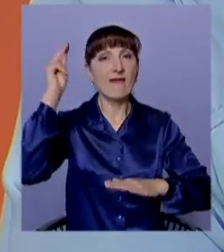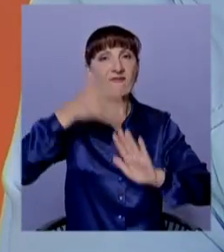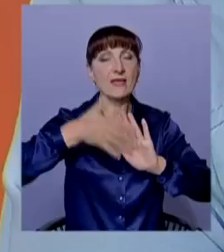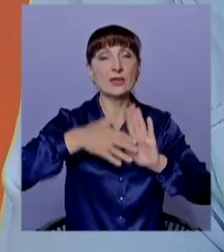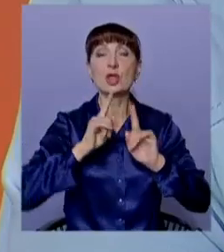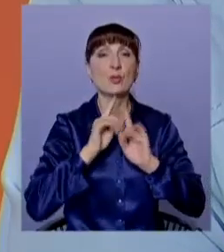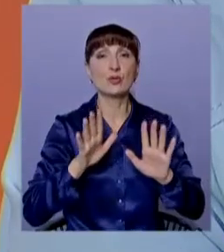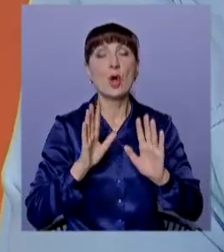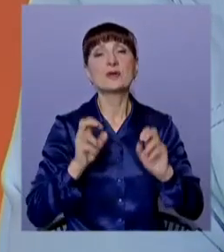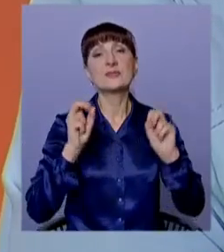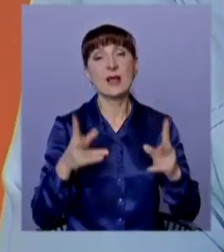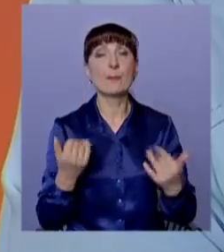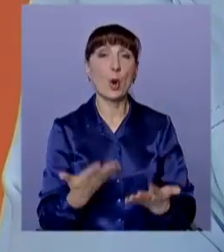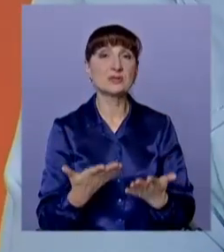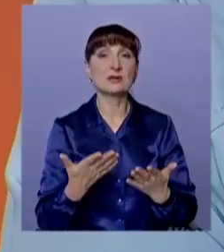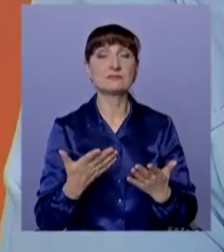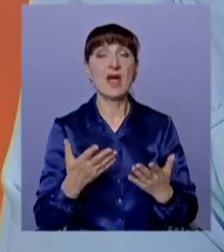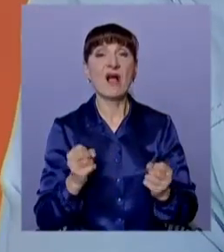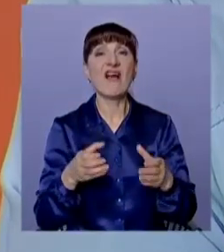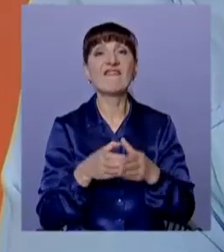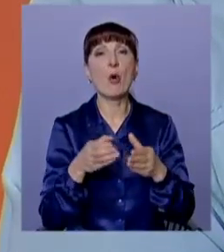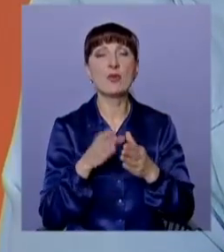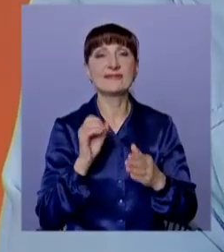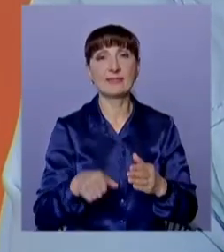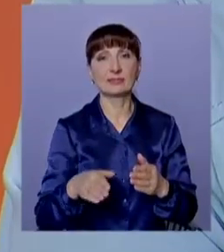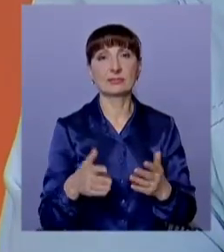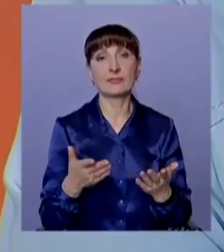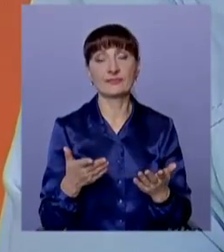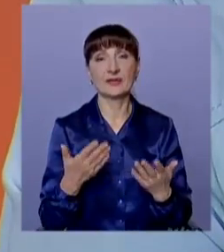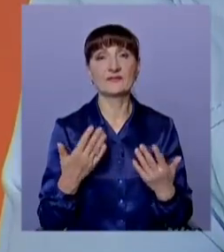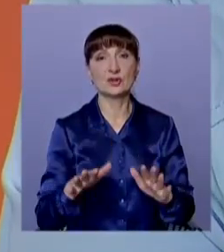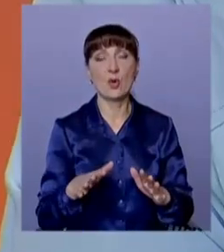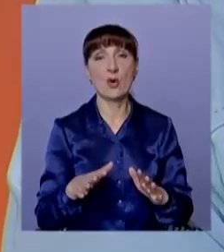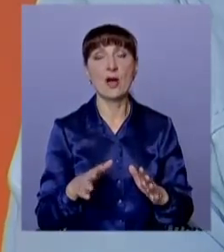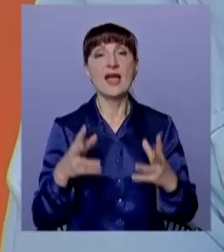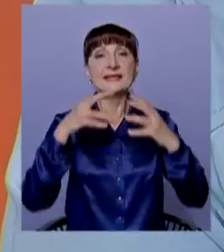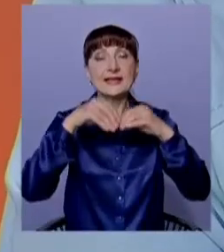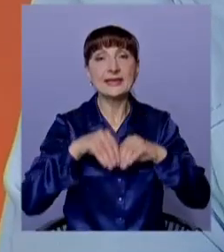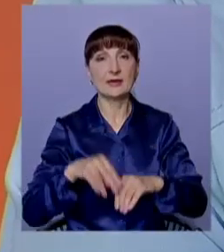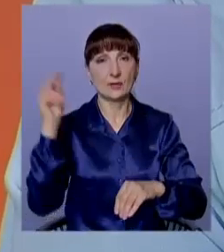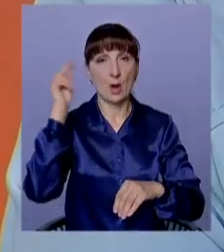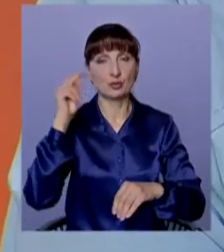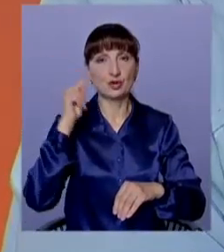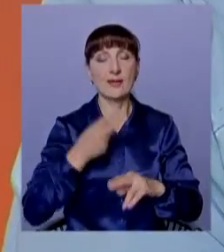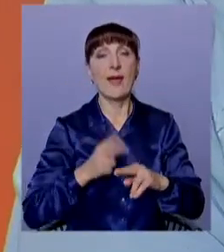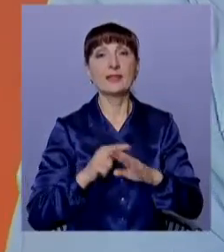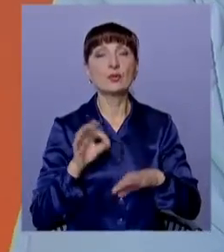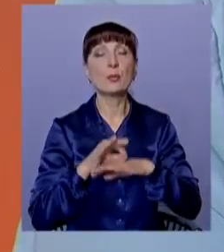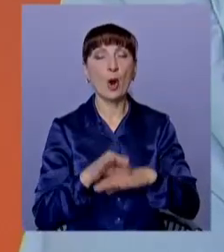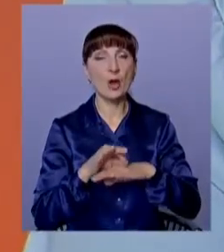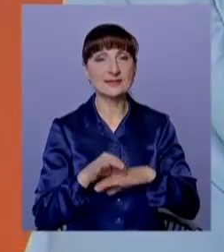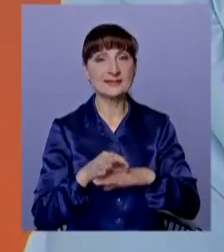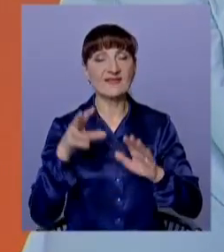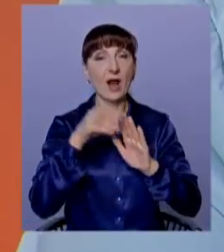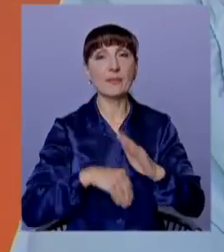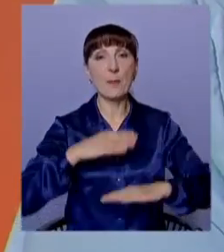специальный курс. Уже некий факультатив, да, это как в виде факультатива. Интегрированный курс будет. Это будет проходить вот в